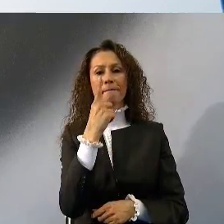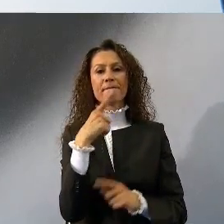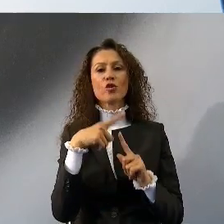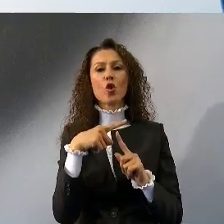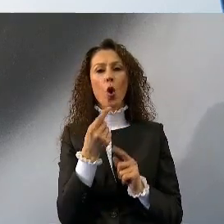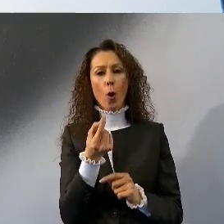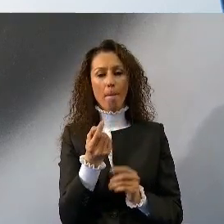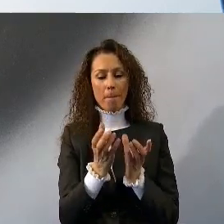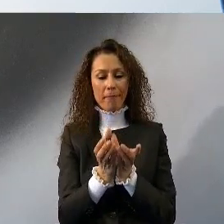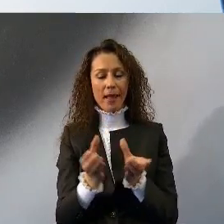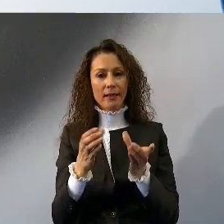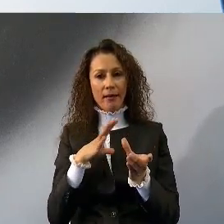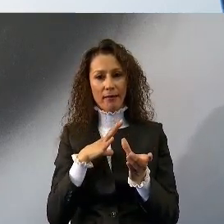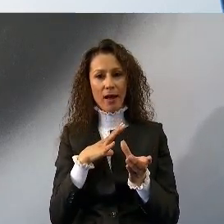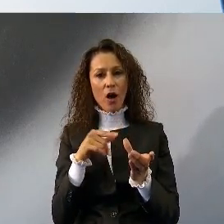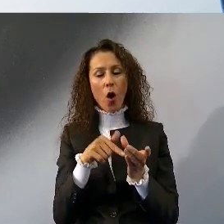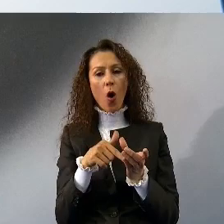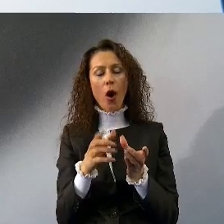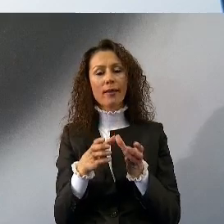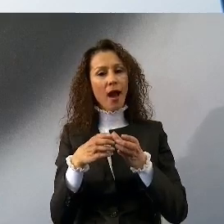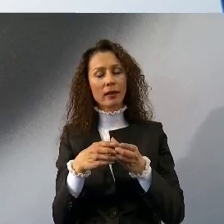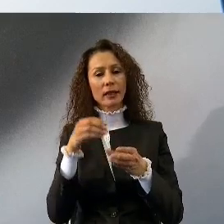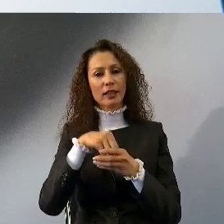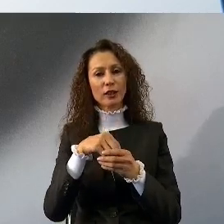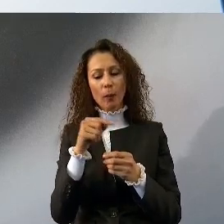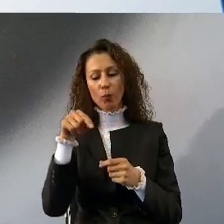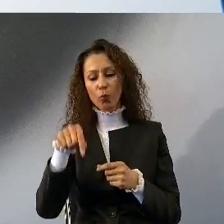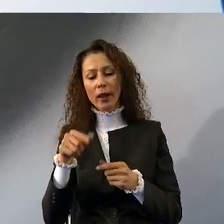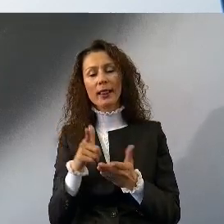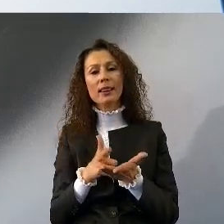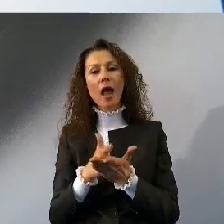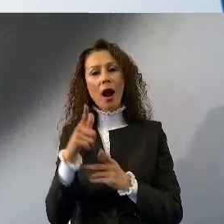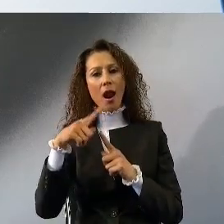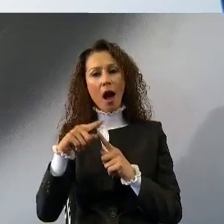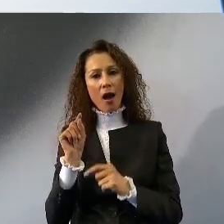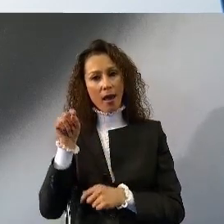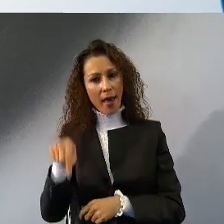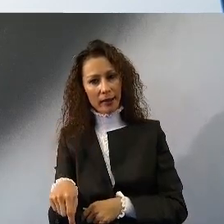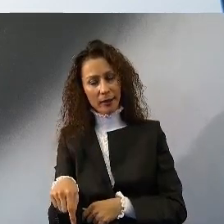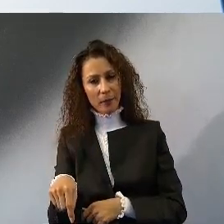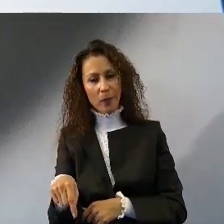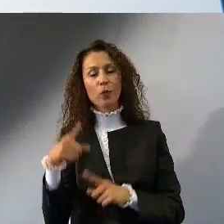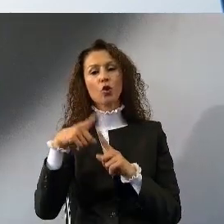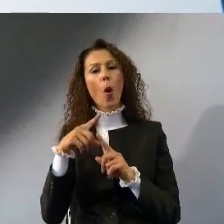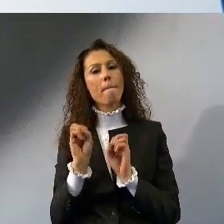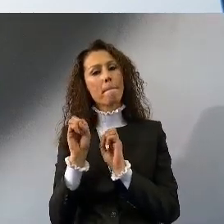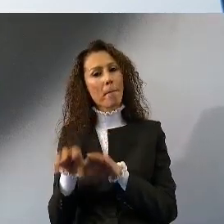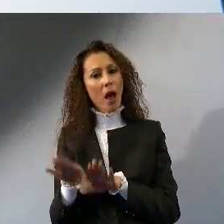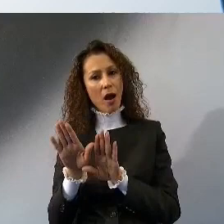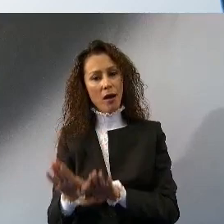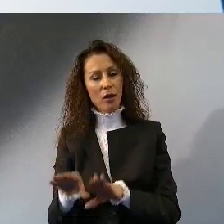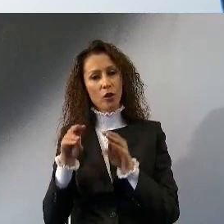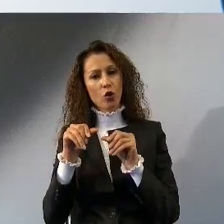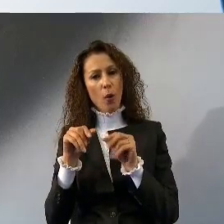tohum kasemiz var. O tohum kasesinden şurası da bir tarla, ektik. Tohumu bıraktık